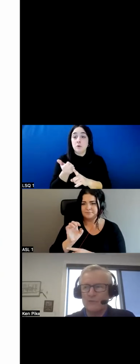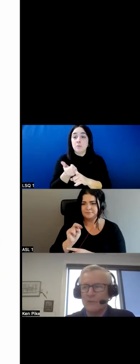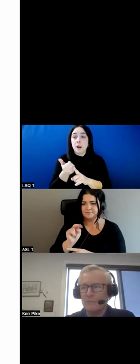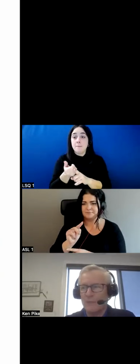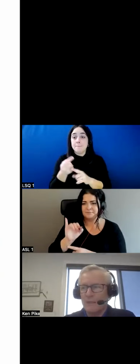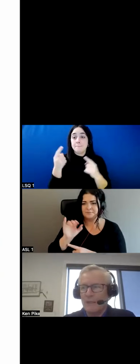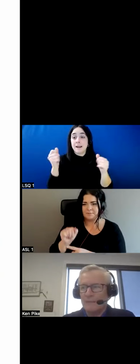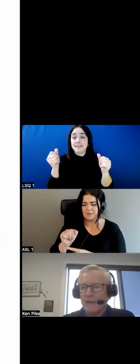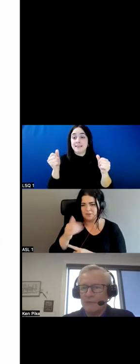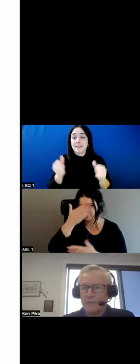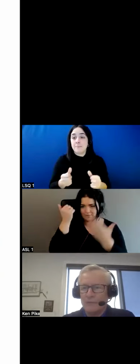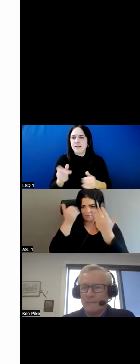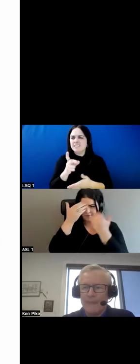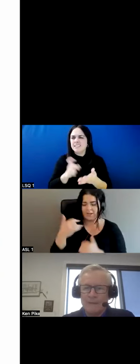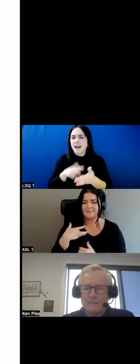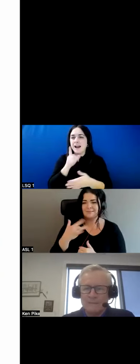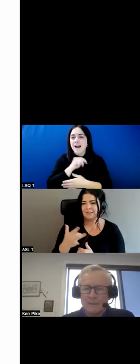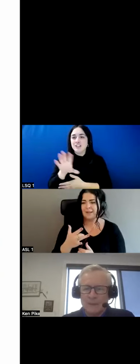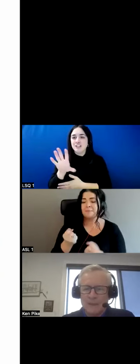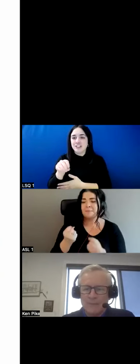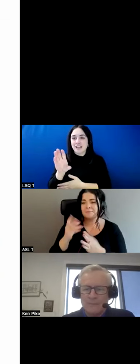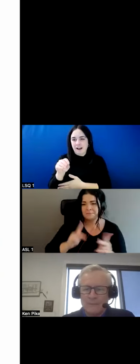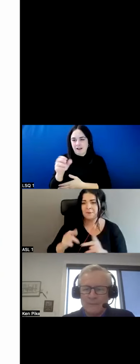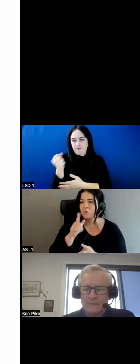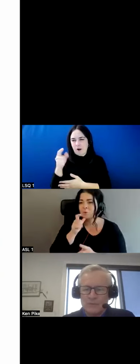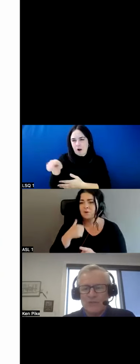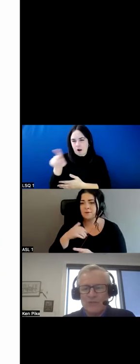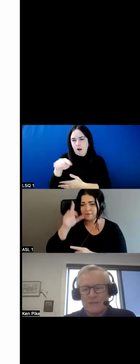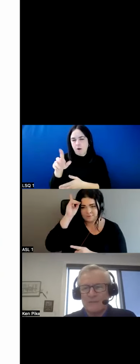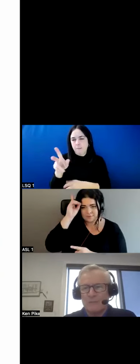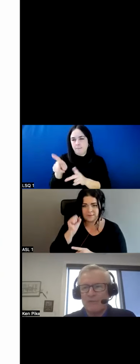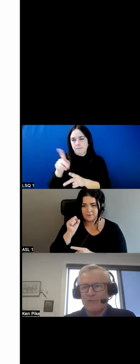la cinquantaine, comme beaucoup de personnes atteintes du syndrome de Down.